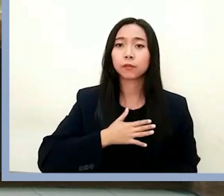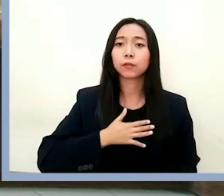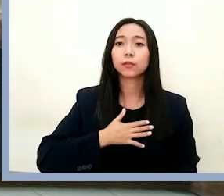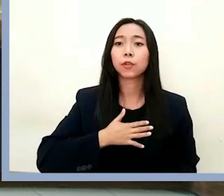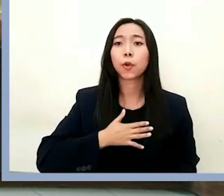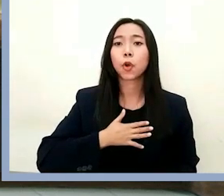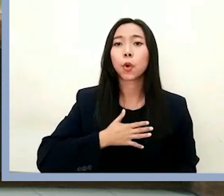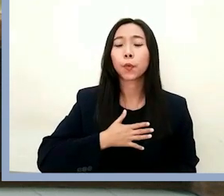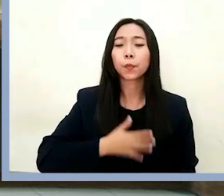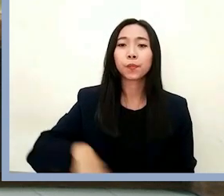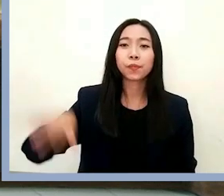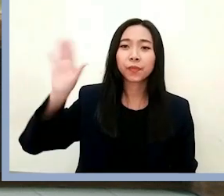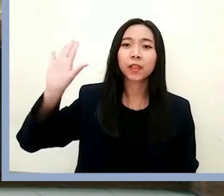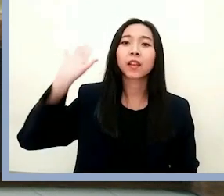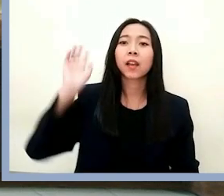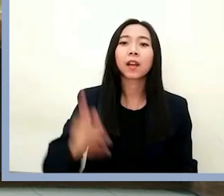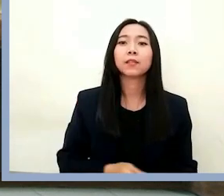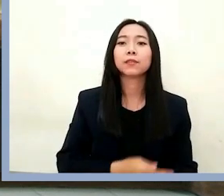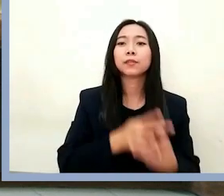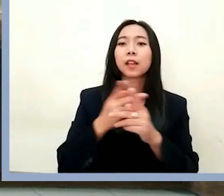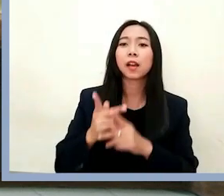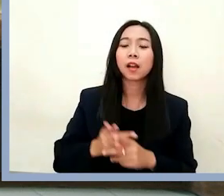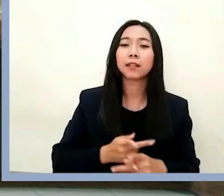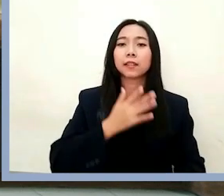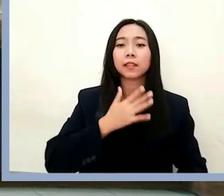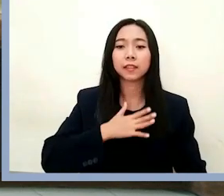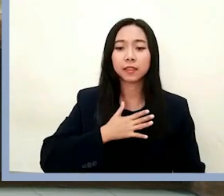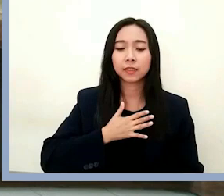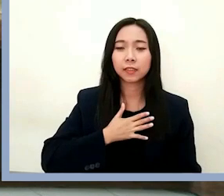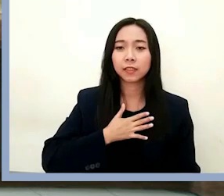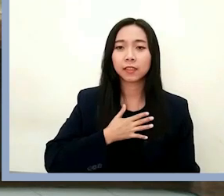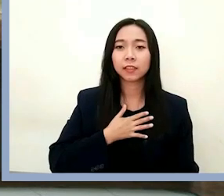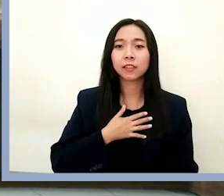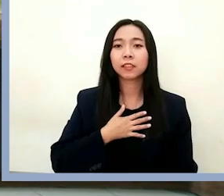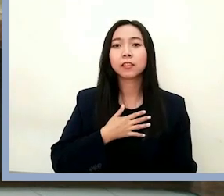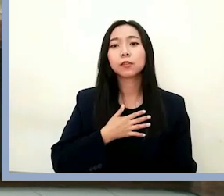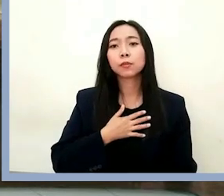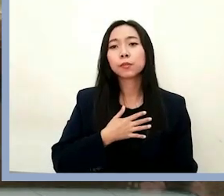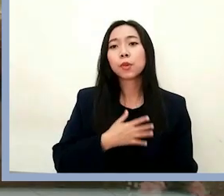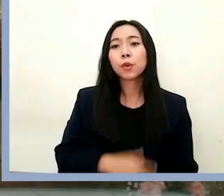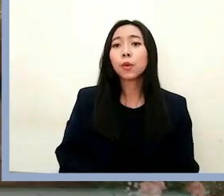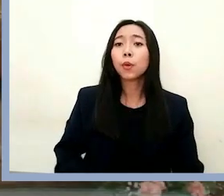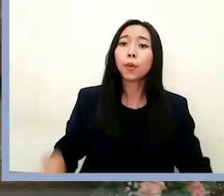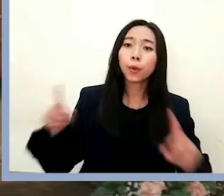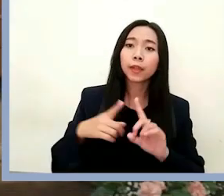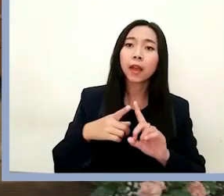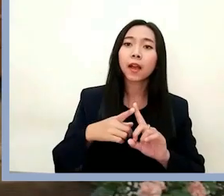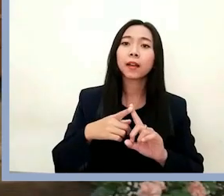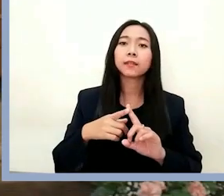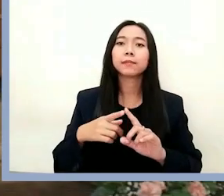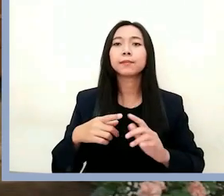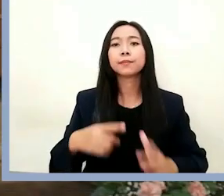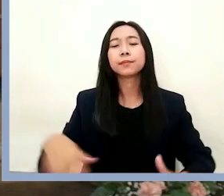pelindunganku Kau jaga hidupku dari